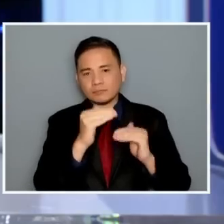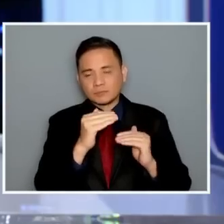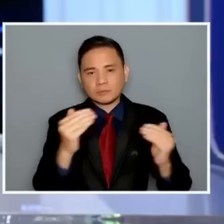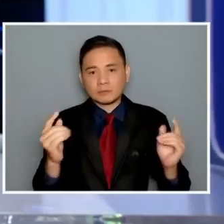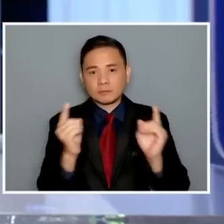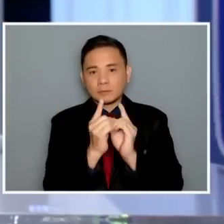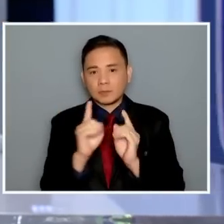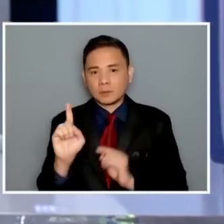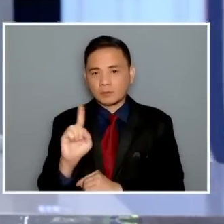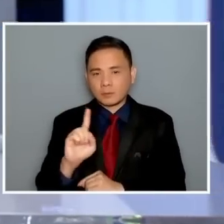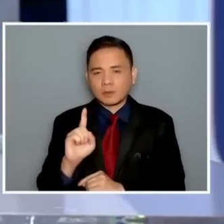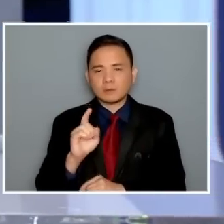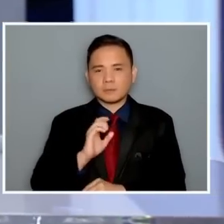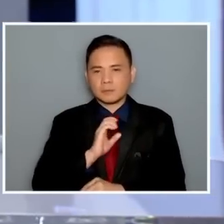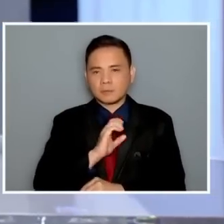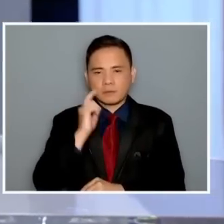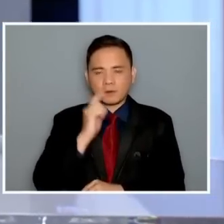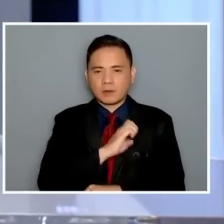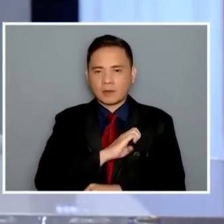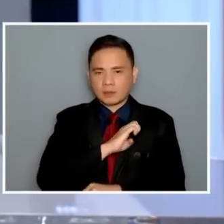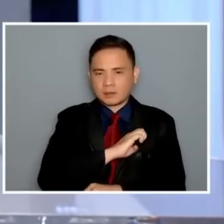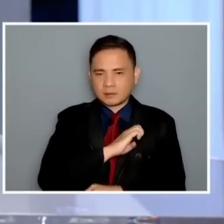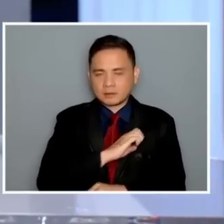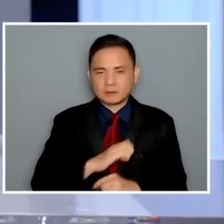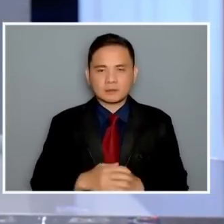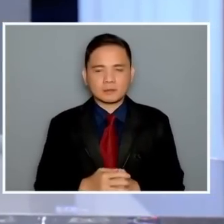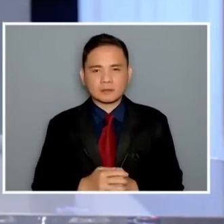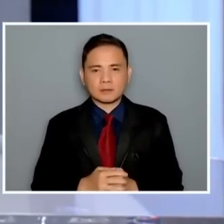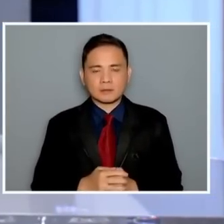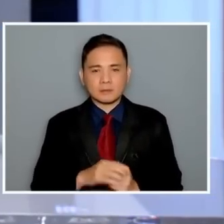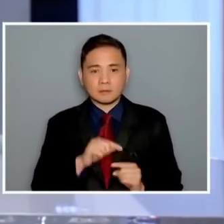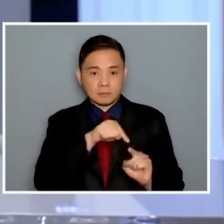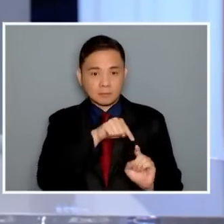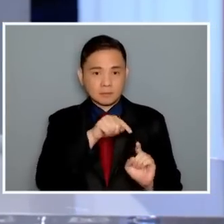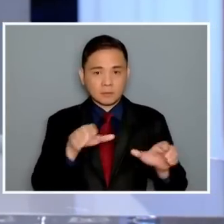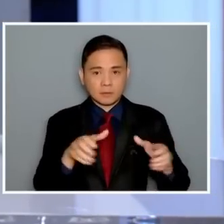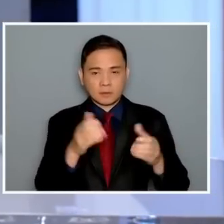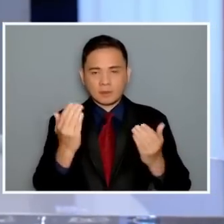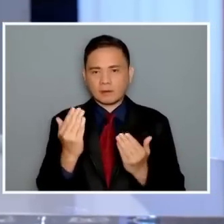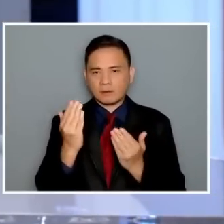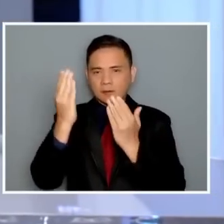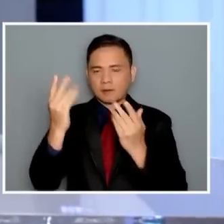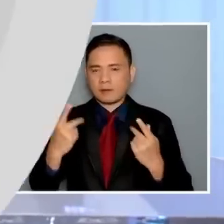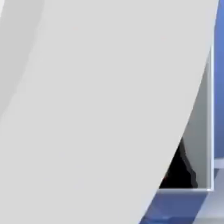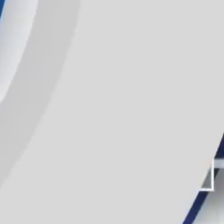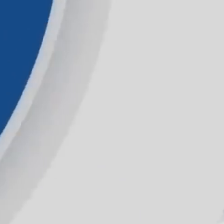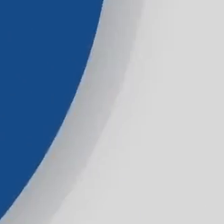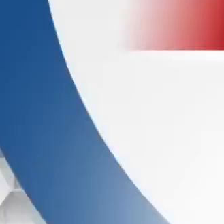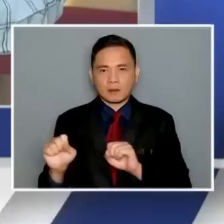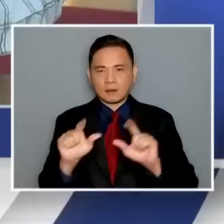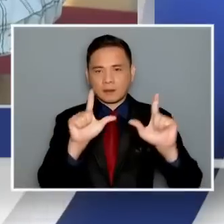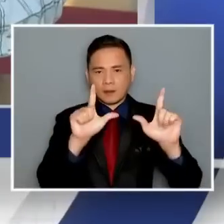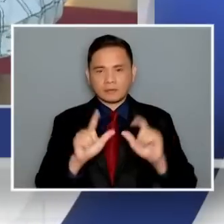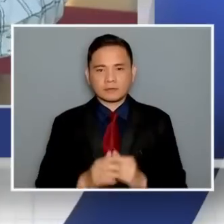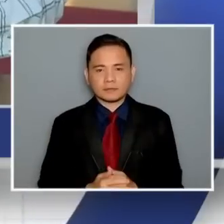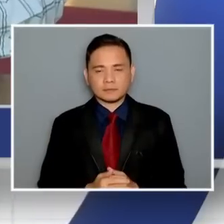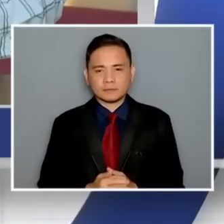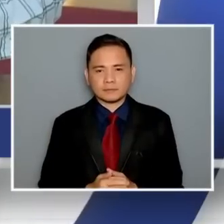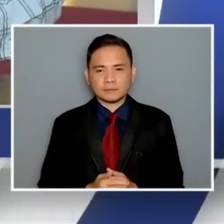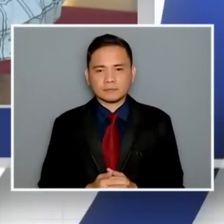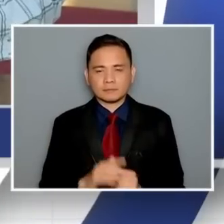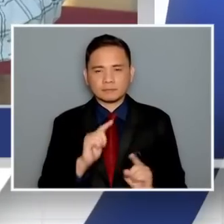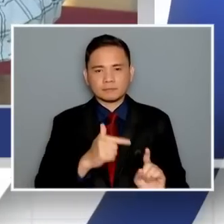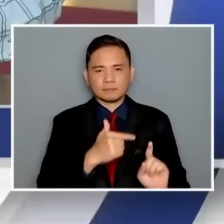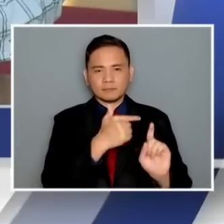Privileges ngayong hapon. Kaya may rekomendasyon na po ang committee sa plenaryo. Live mula sa Batasang Pagkasa, nagpapatrol si